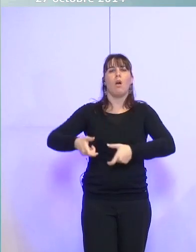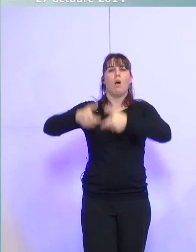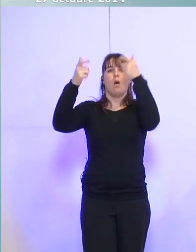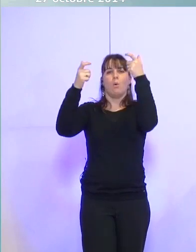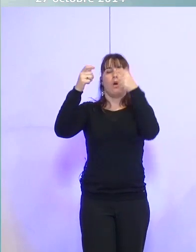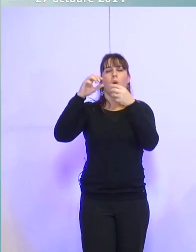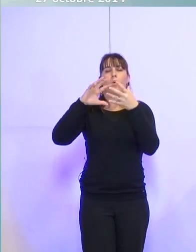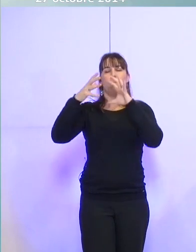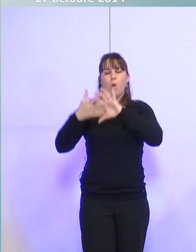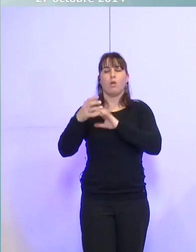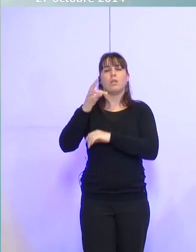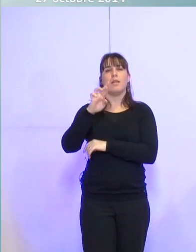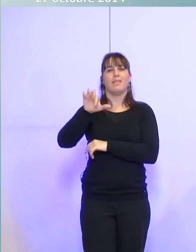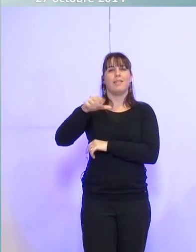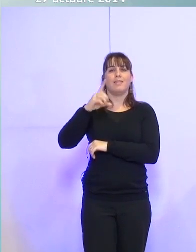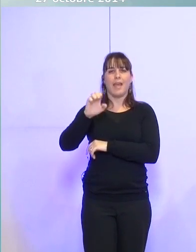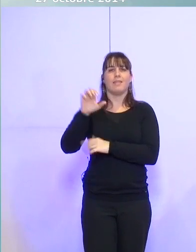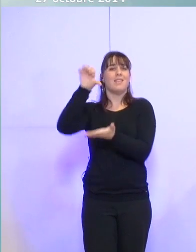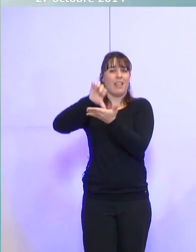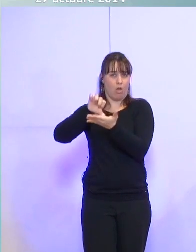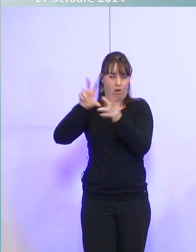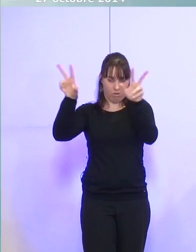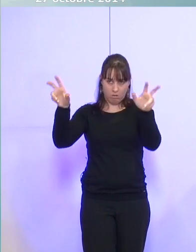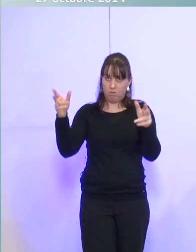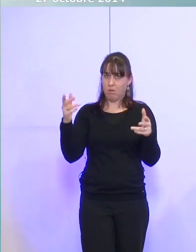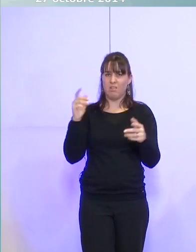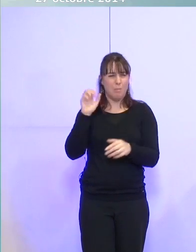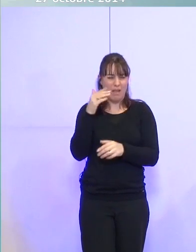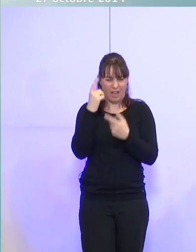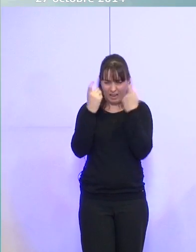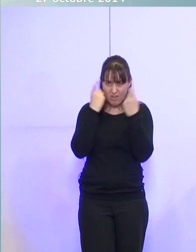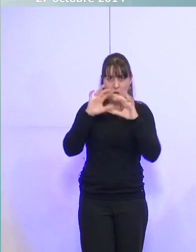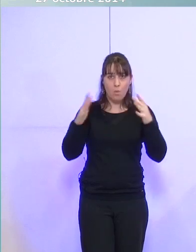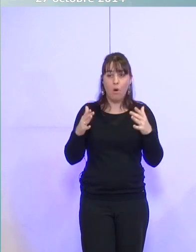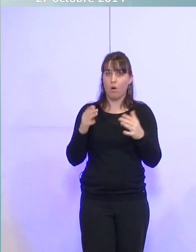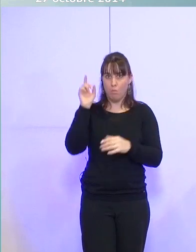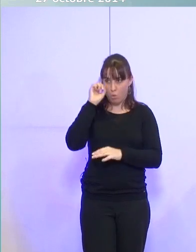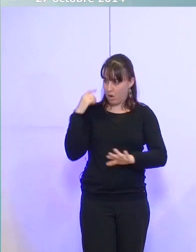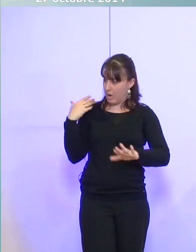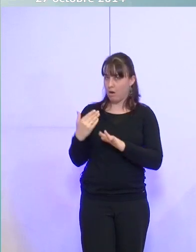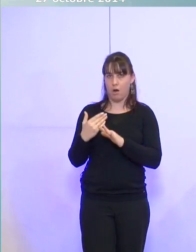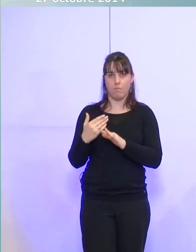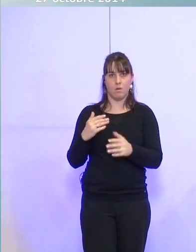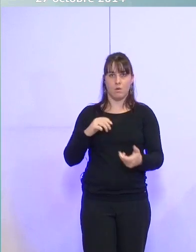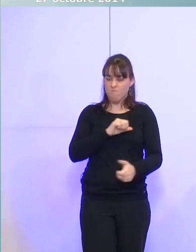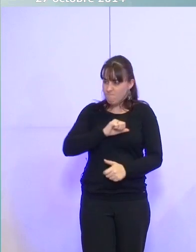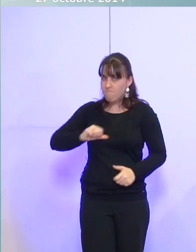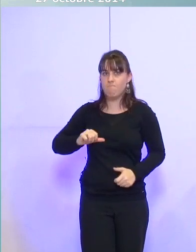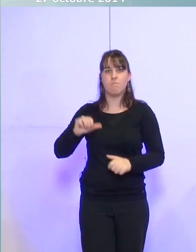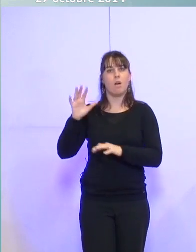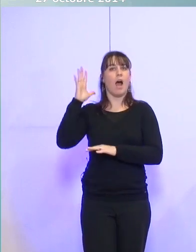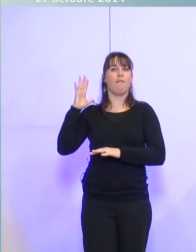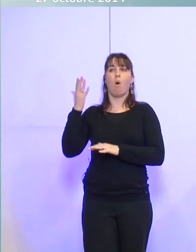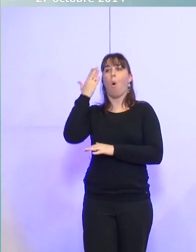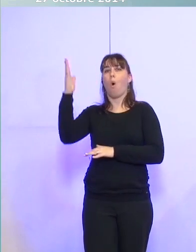comment nous allons travailler dans un contexte de concurrence territoriale qui s'est durci parce que depuis, les investissements qui ont été faits par